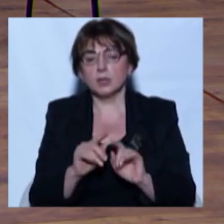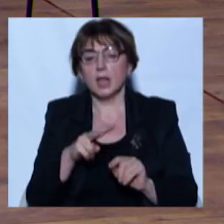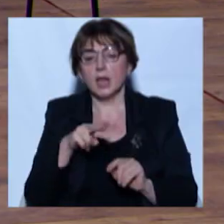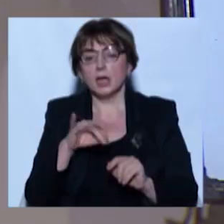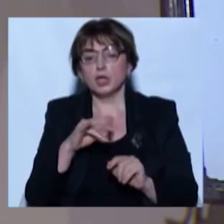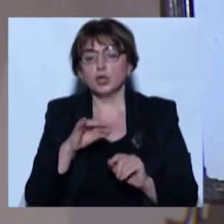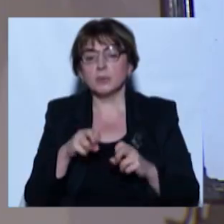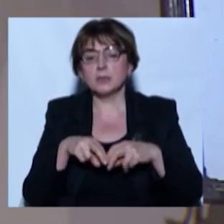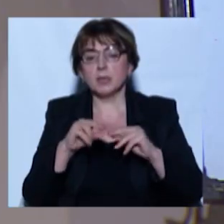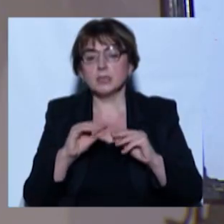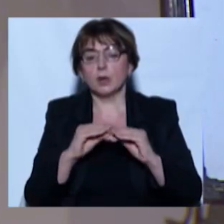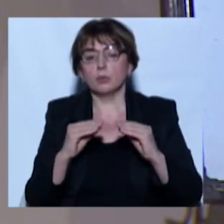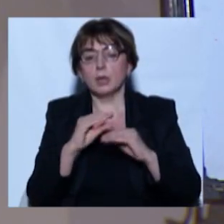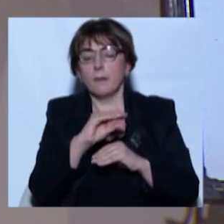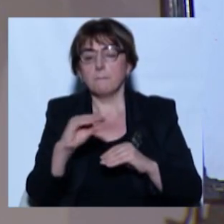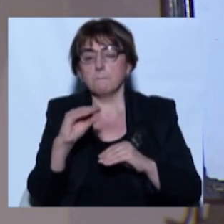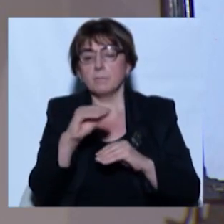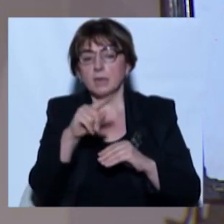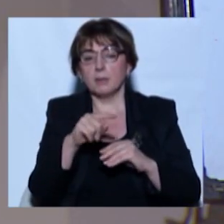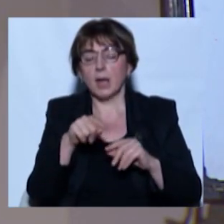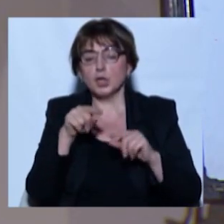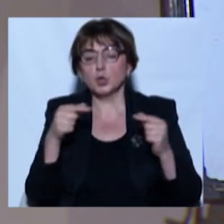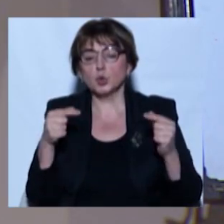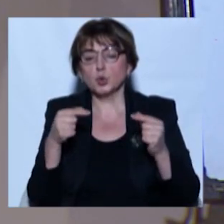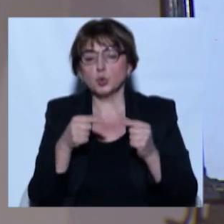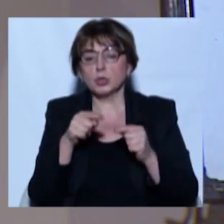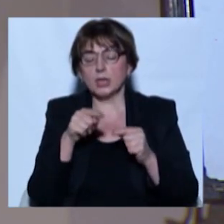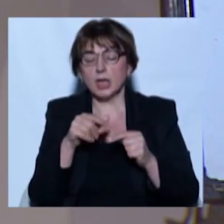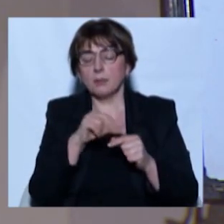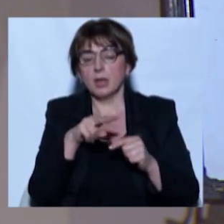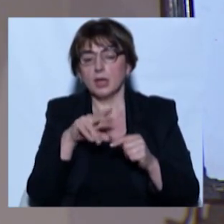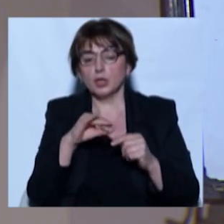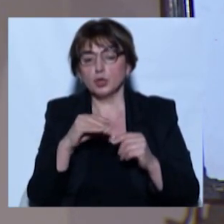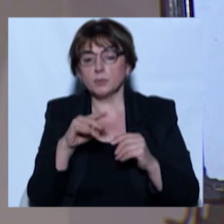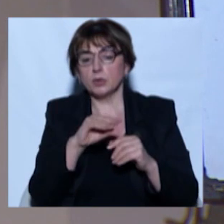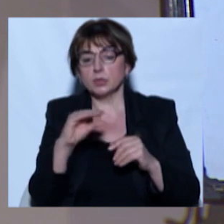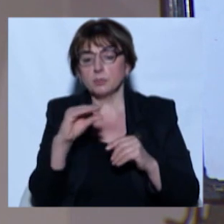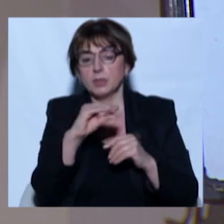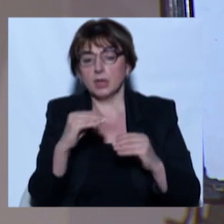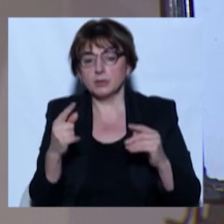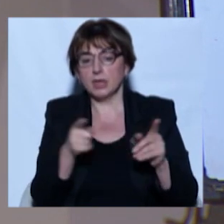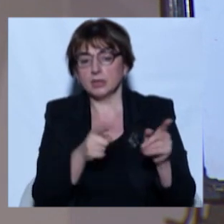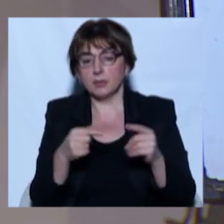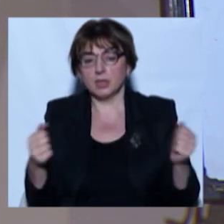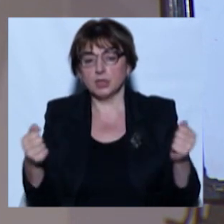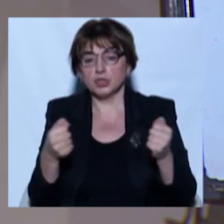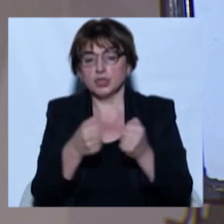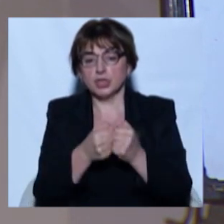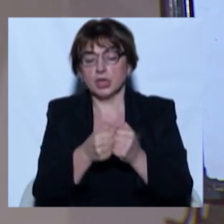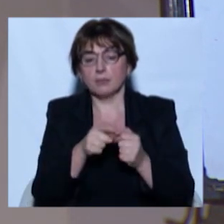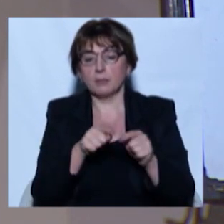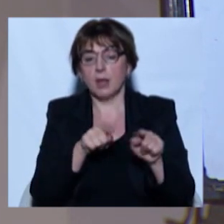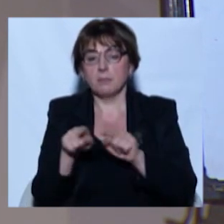ლითოსფეროს ფილების შესახებ და აი სწორედ ლითოსფეროს ფილების ერთმანეთთან შეჯახება, ან ერთმანეთის მიმართ